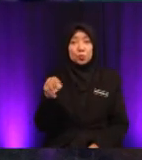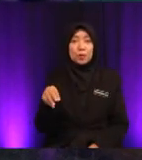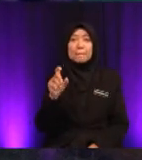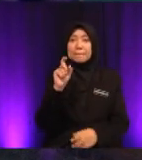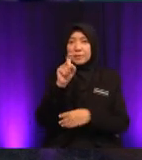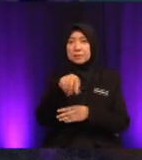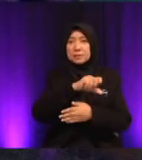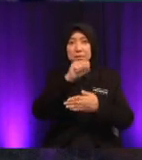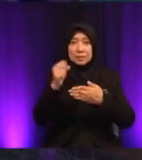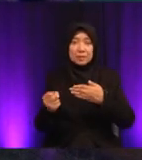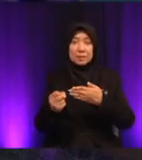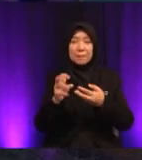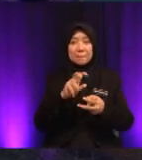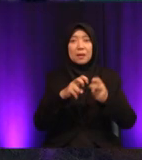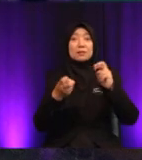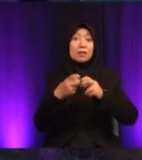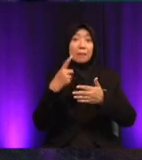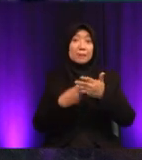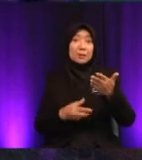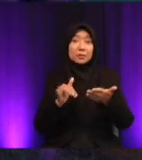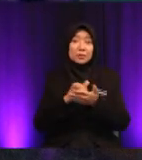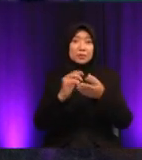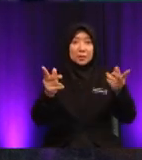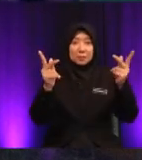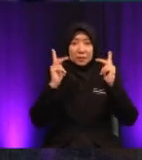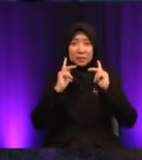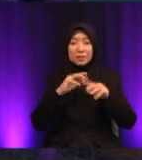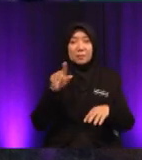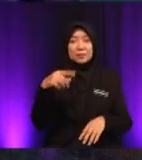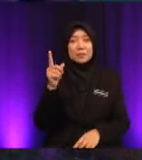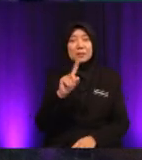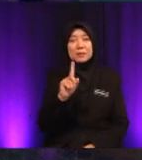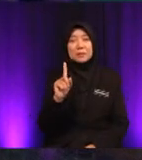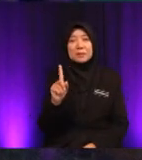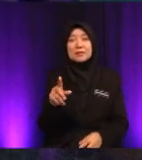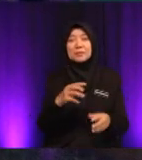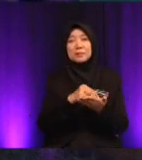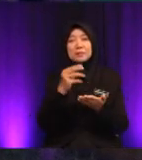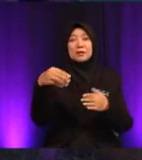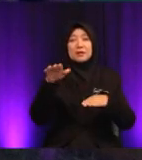satu masalah permasalahan lalu ketika kembali cerpes ini jangan cuma atas